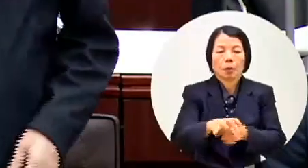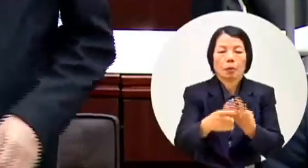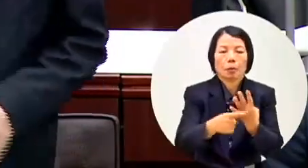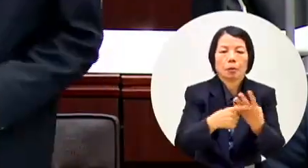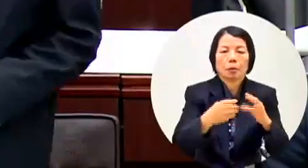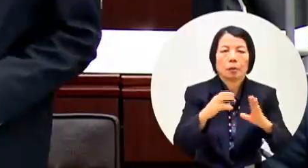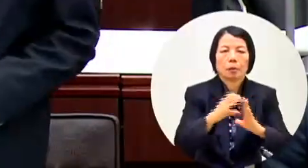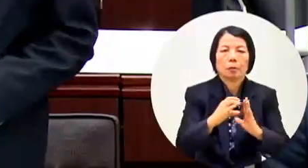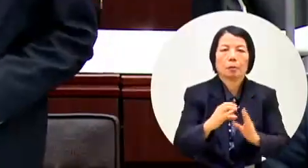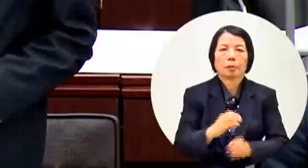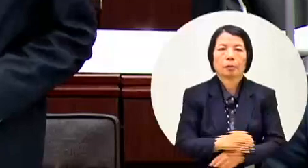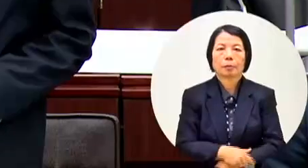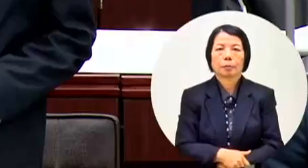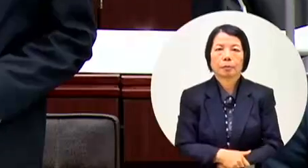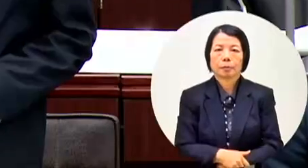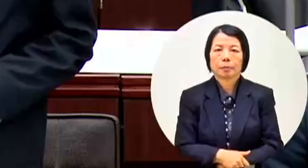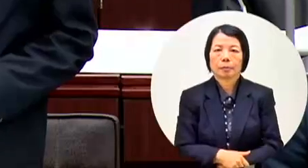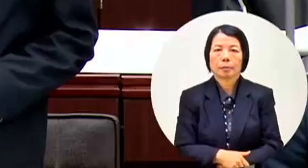什么风险管理？